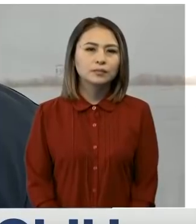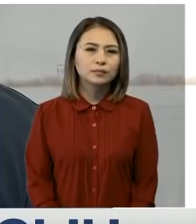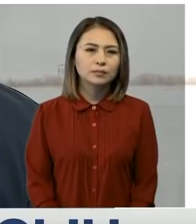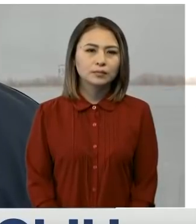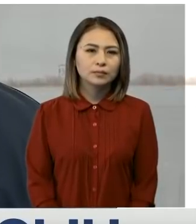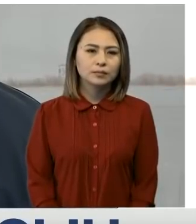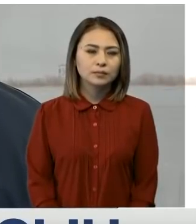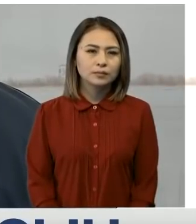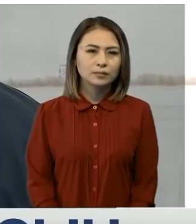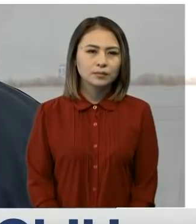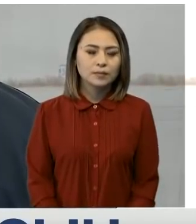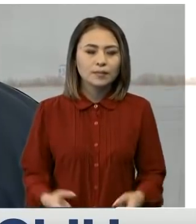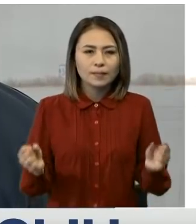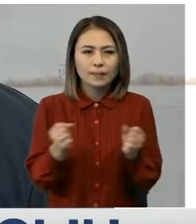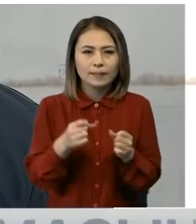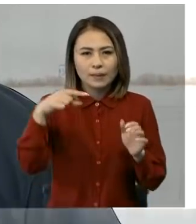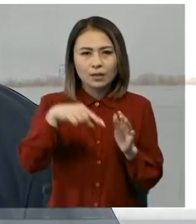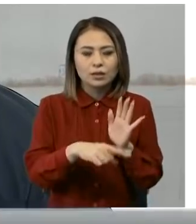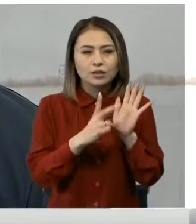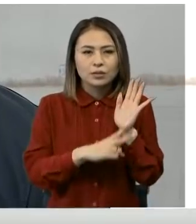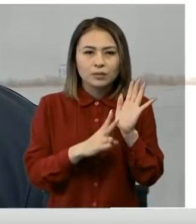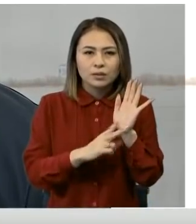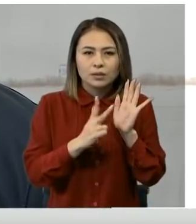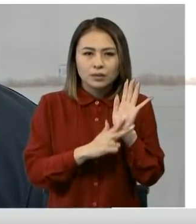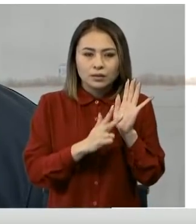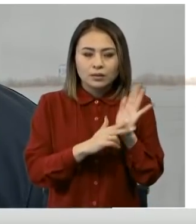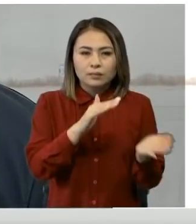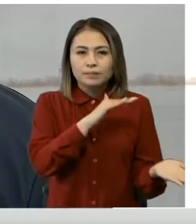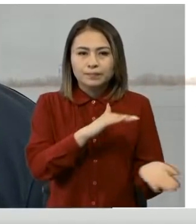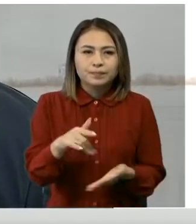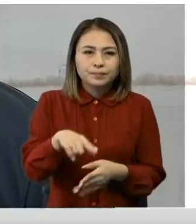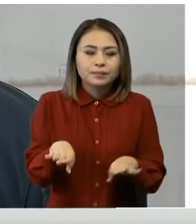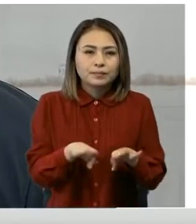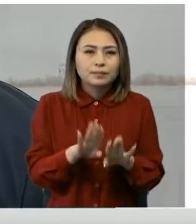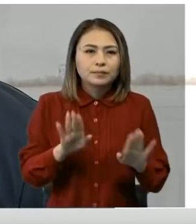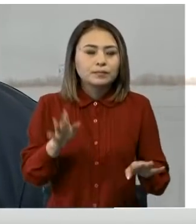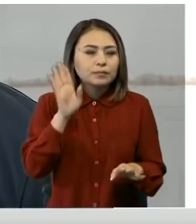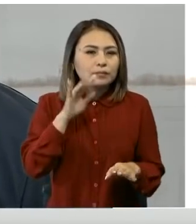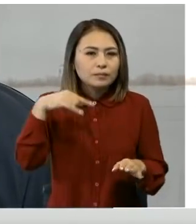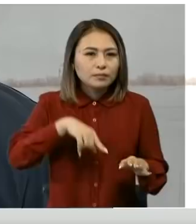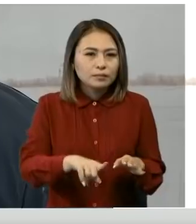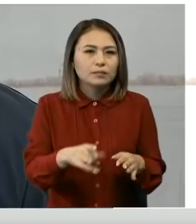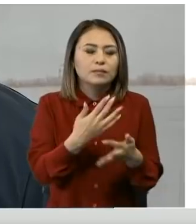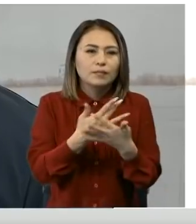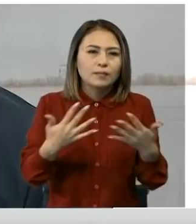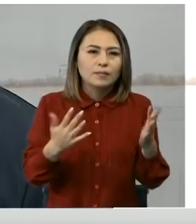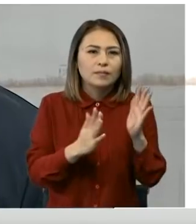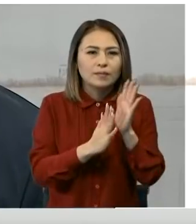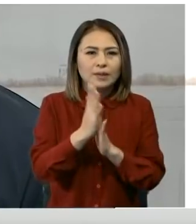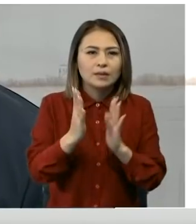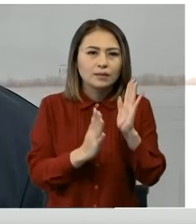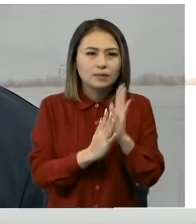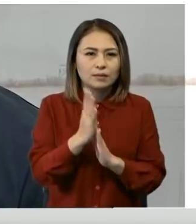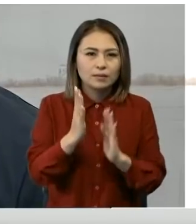Қыстығыны мұз тереңдігі 70-80 сантиметр болады ғой. Сол кезде анау судың астындағы қамыстар нете